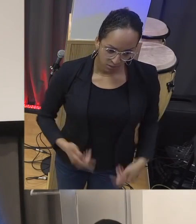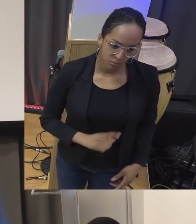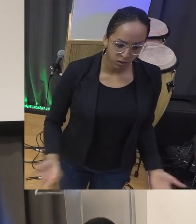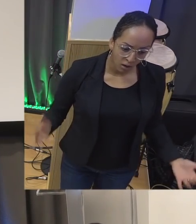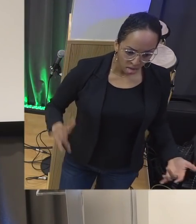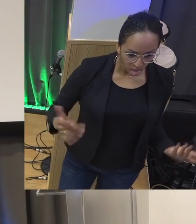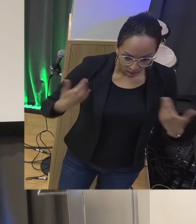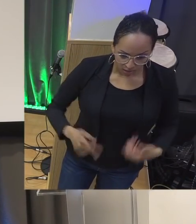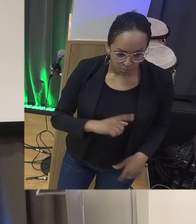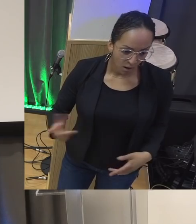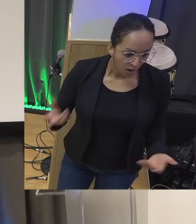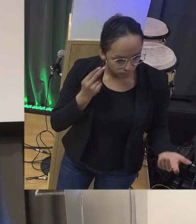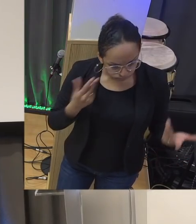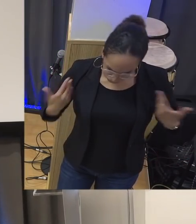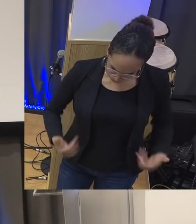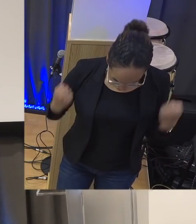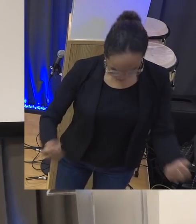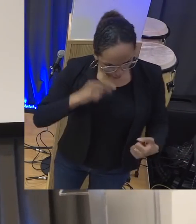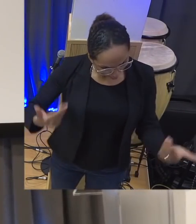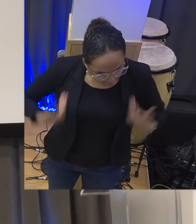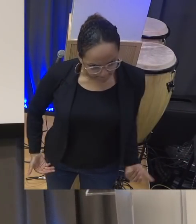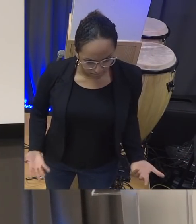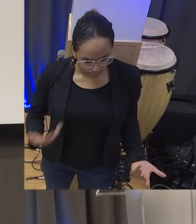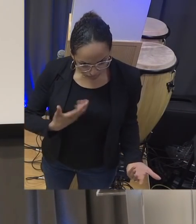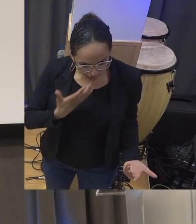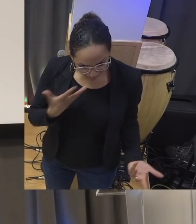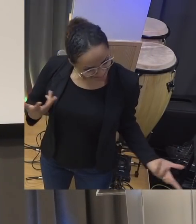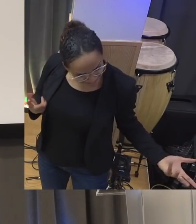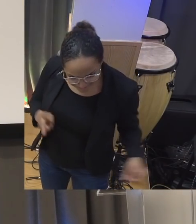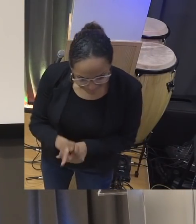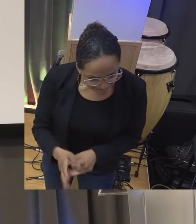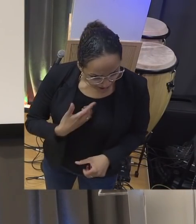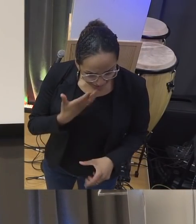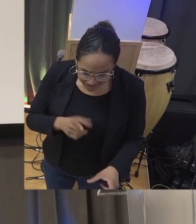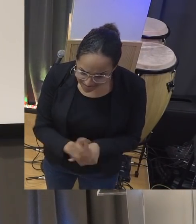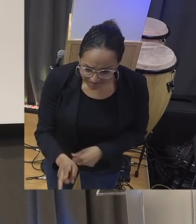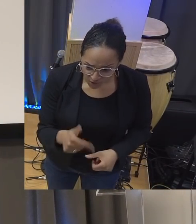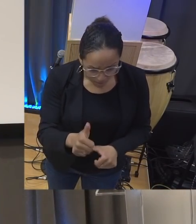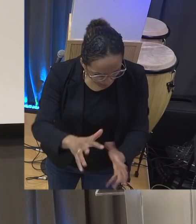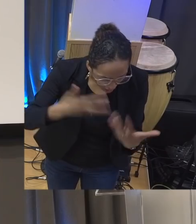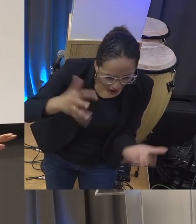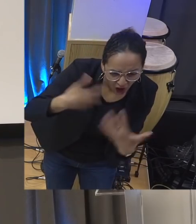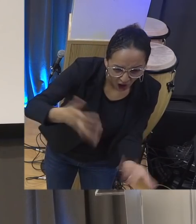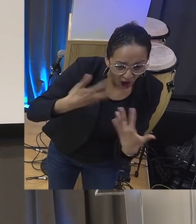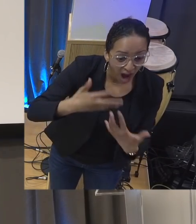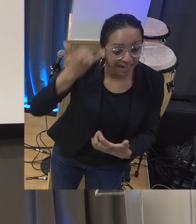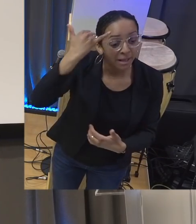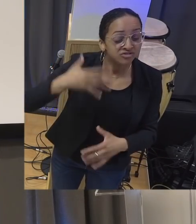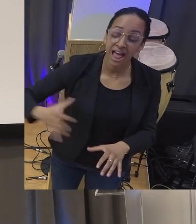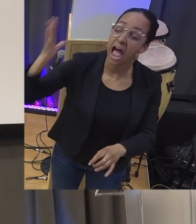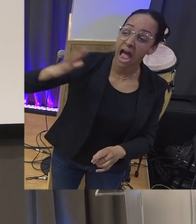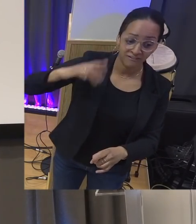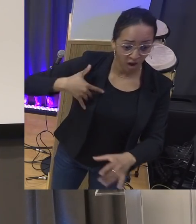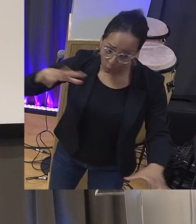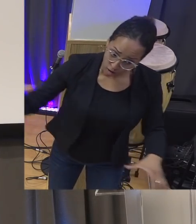possible. Mais moi, j'ai bugué de parler comme ça alors que lui, il me criait dessus. Dans la cité, je l'aurais attrapé par la gorge. Rien qu'avec le